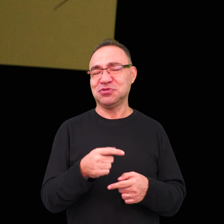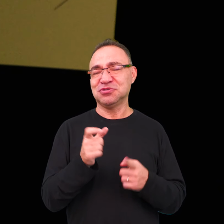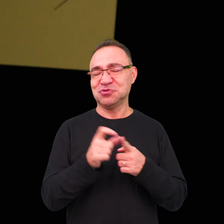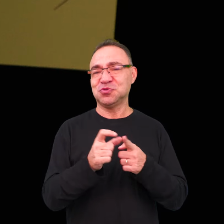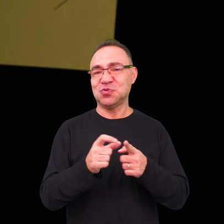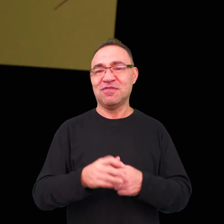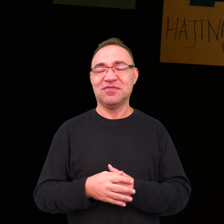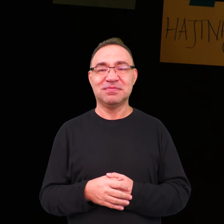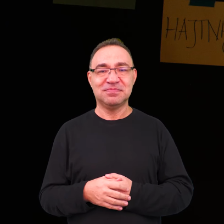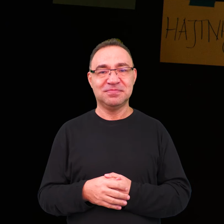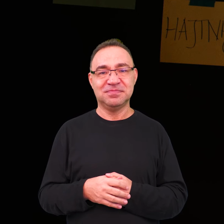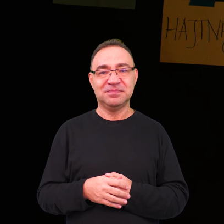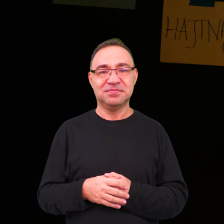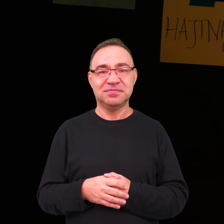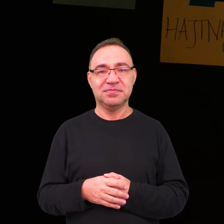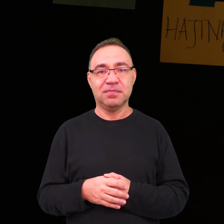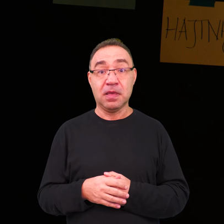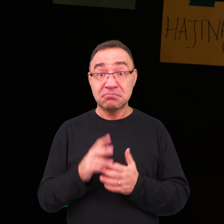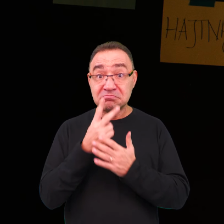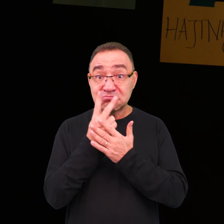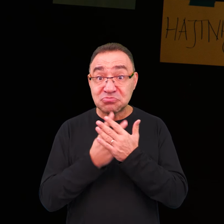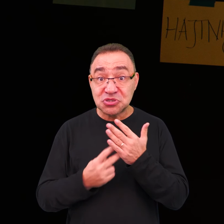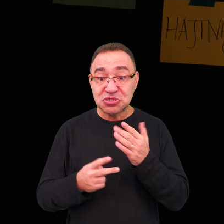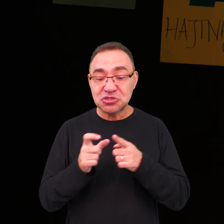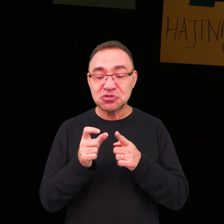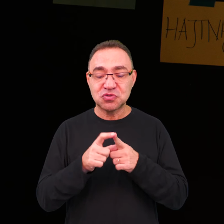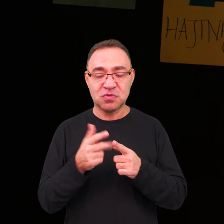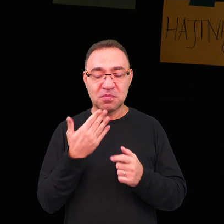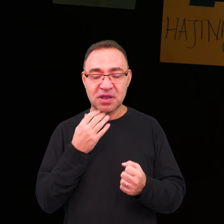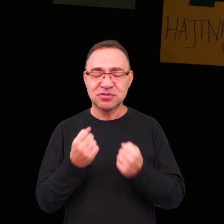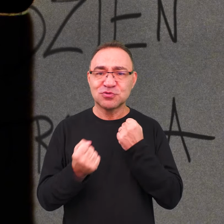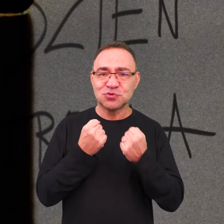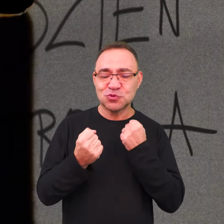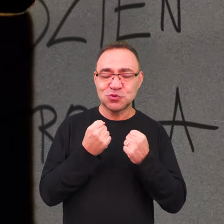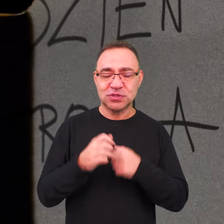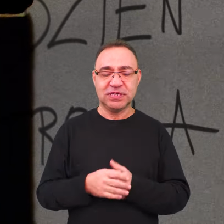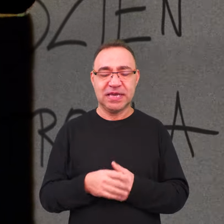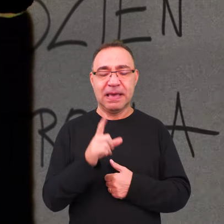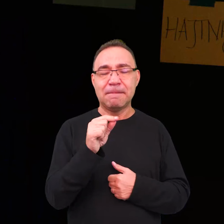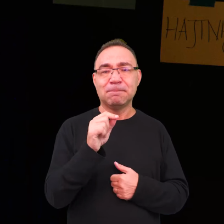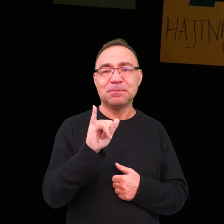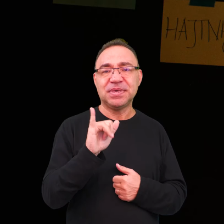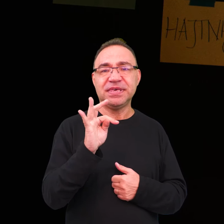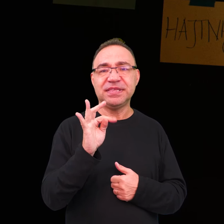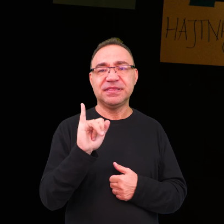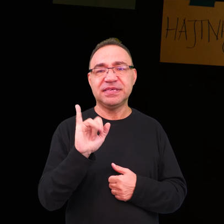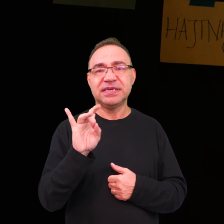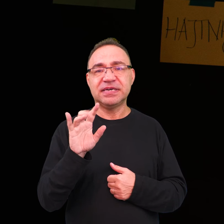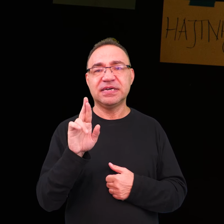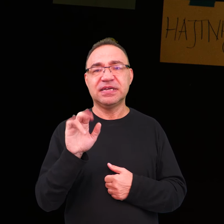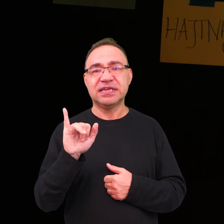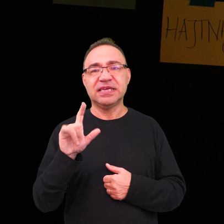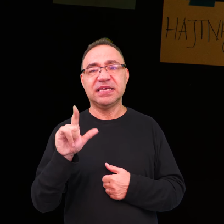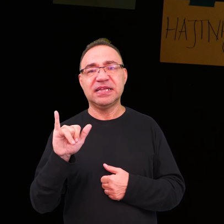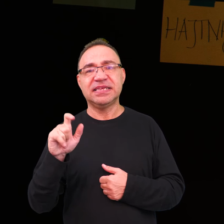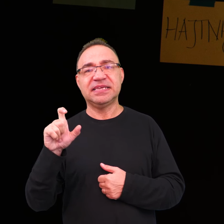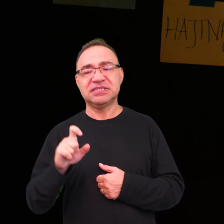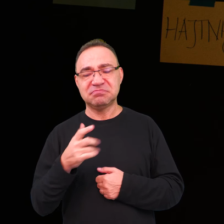słowo. Czy mogę przeczytać to słowo, bo ono jest bardzo fajne. Pity grillić. Polubiłam